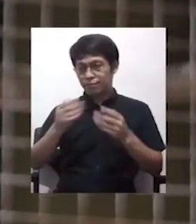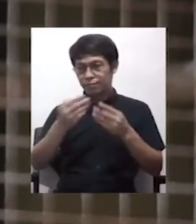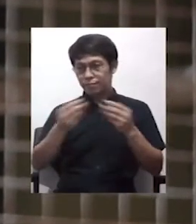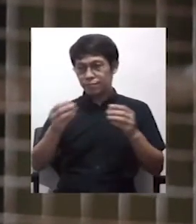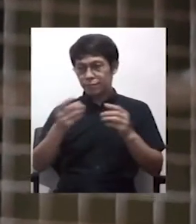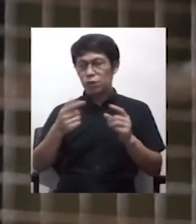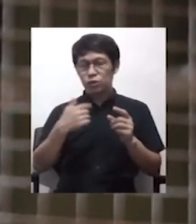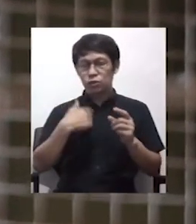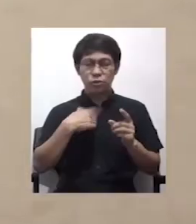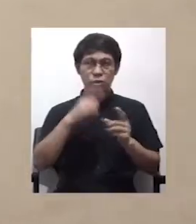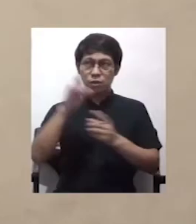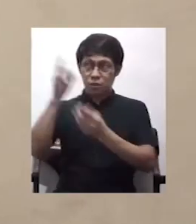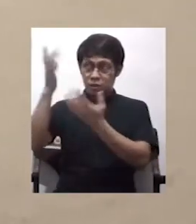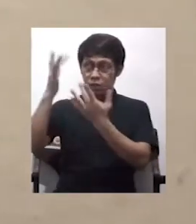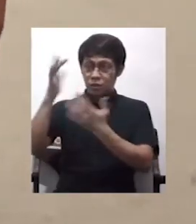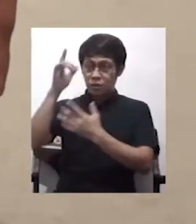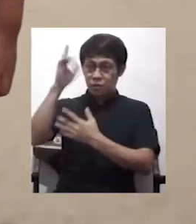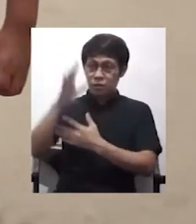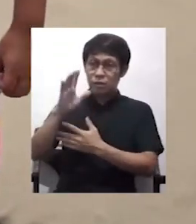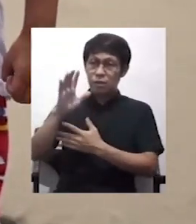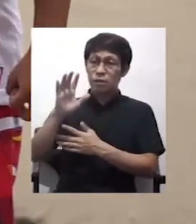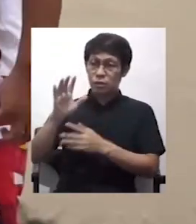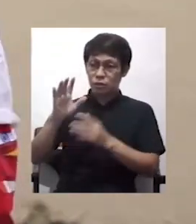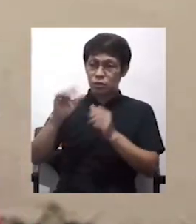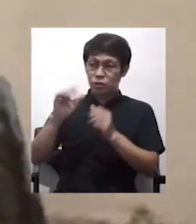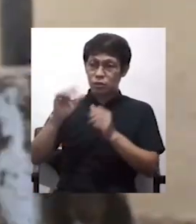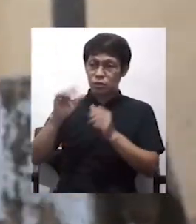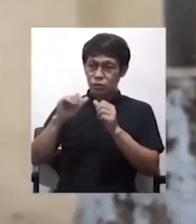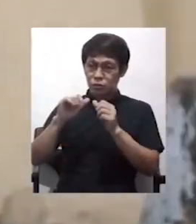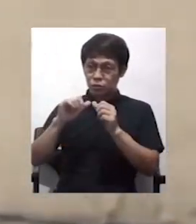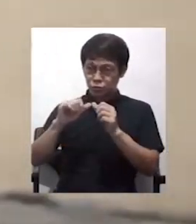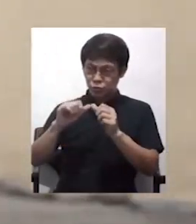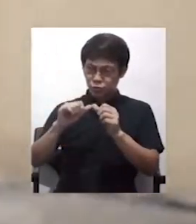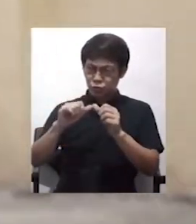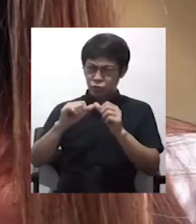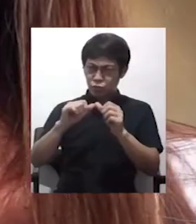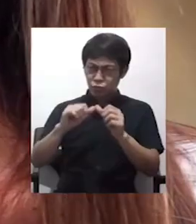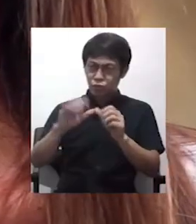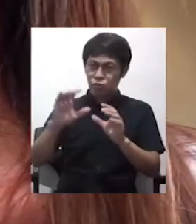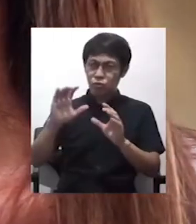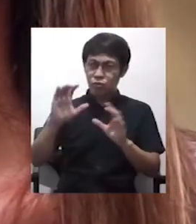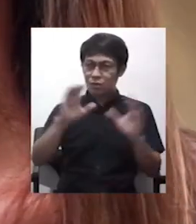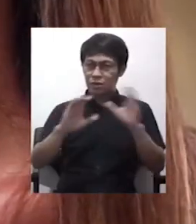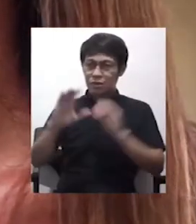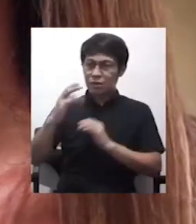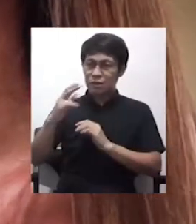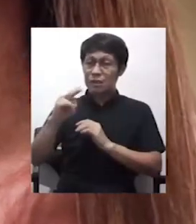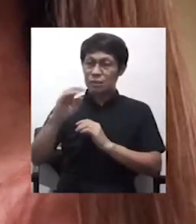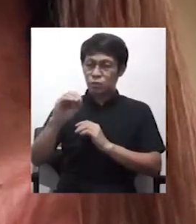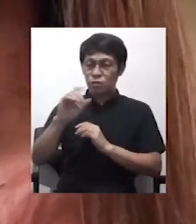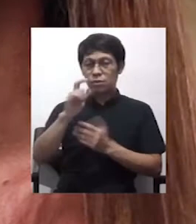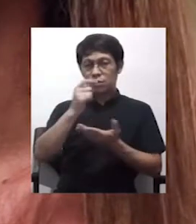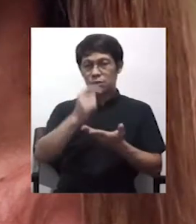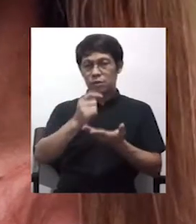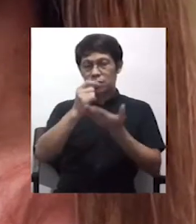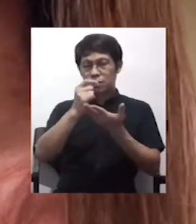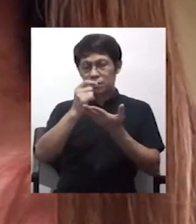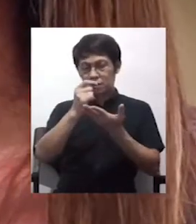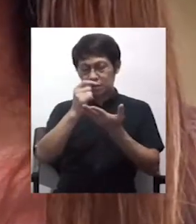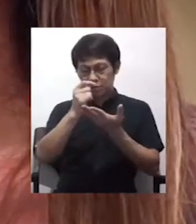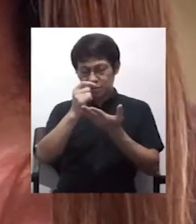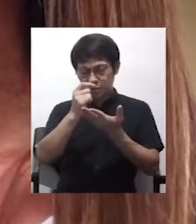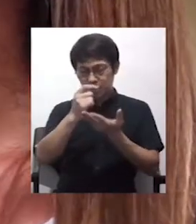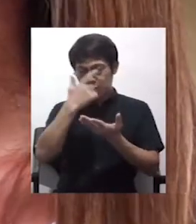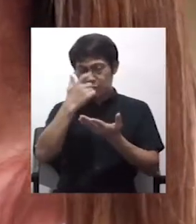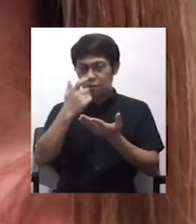yung chemotherapy niya kasi ang mga dahilan daw po na nawawala yung iba kasi hindi nila binabalik yung